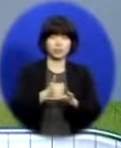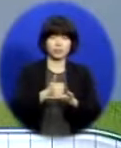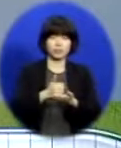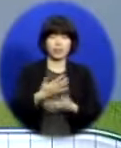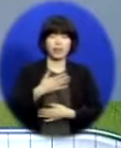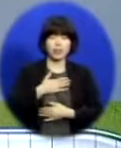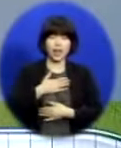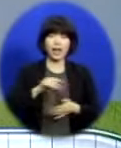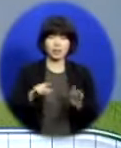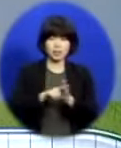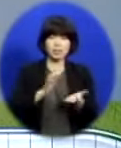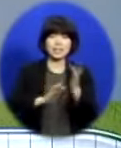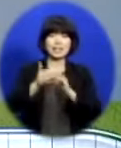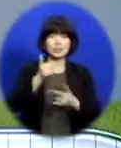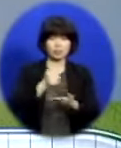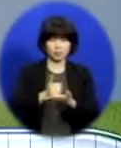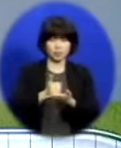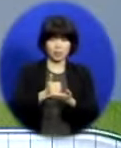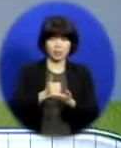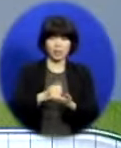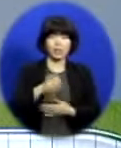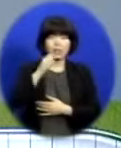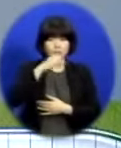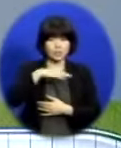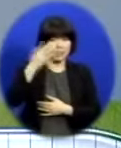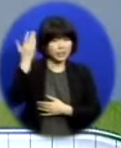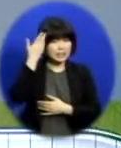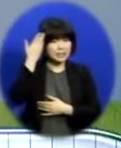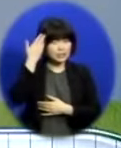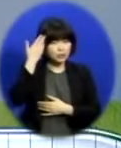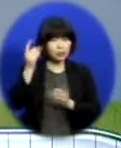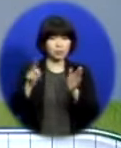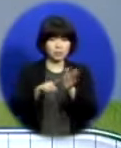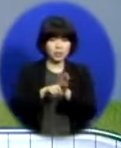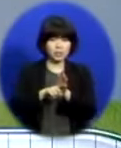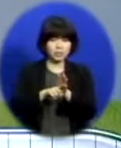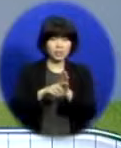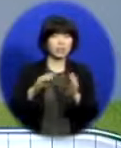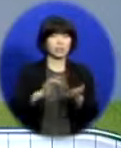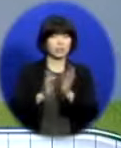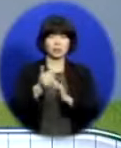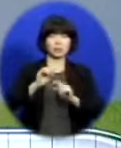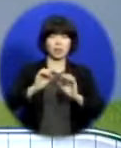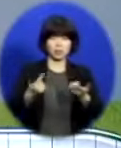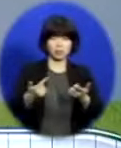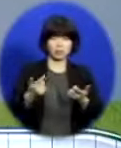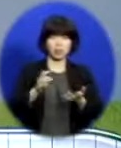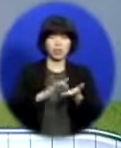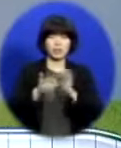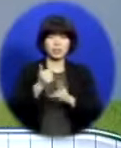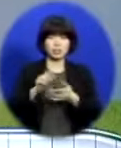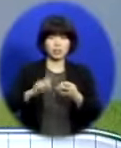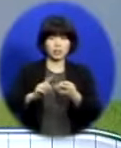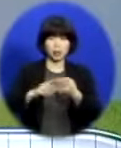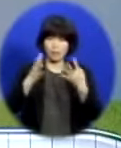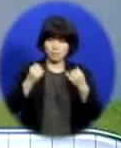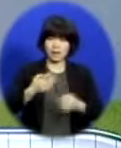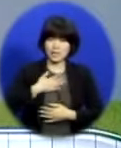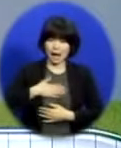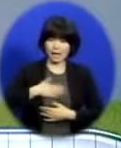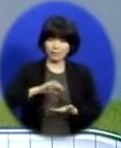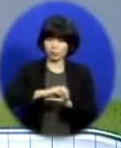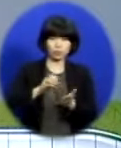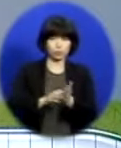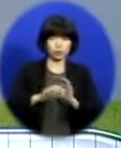내가 믿는 예수님이 그냥 지식으로 믿는 대상이 아니고 내가 예수님에 대해서 많이 아는 정도도